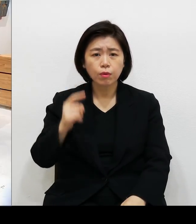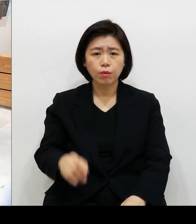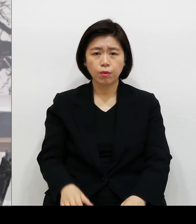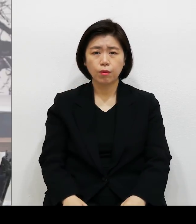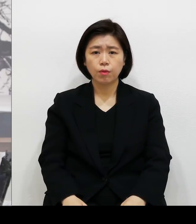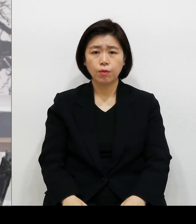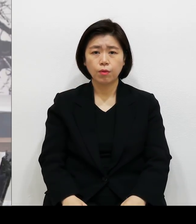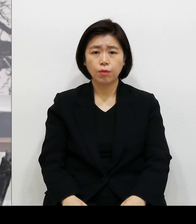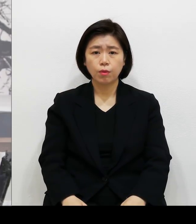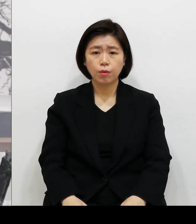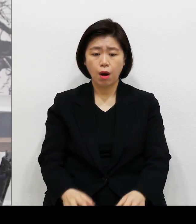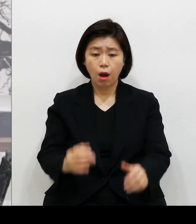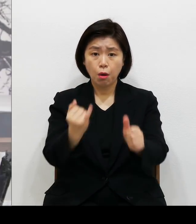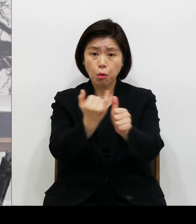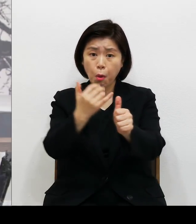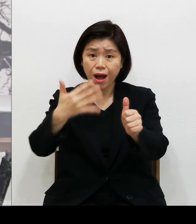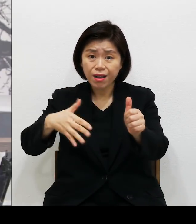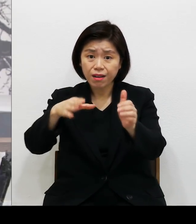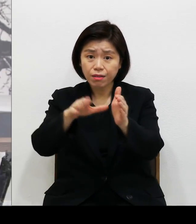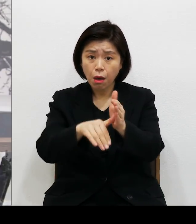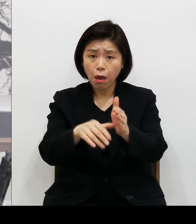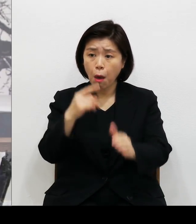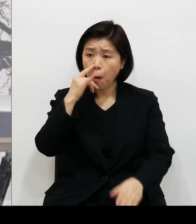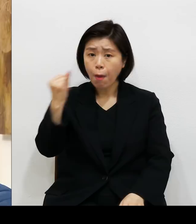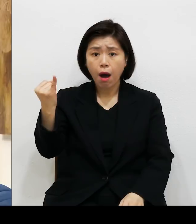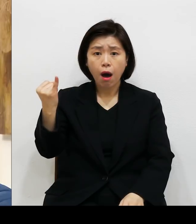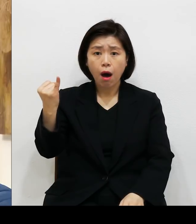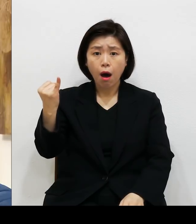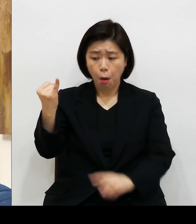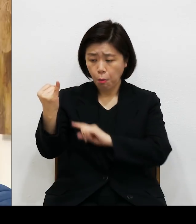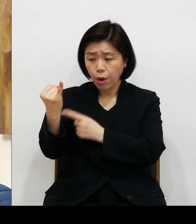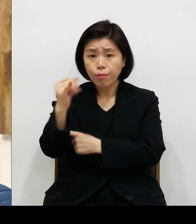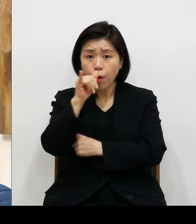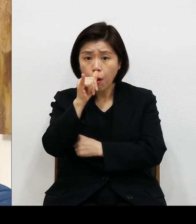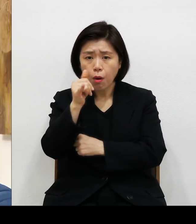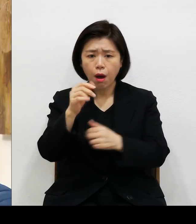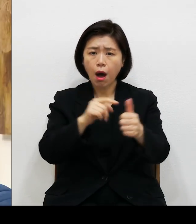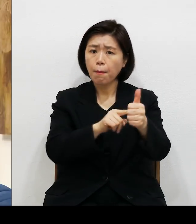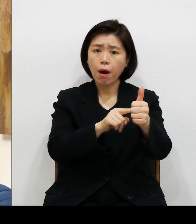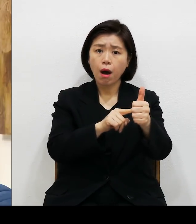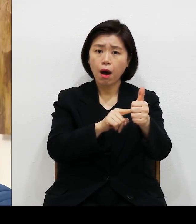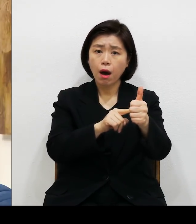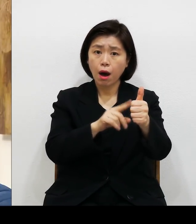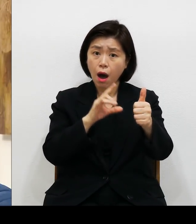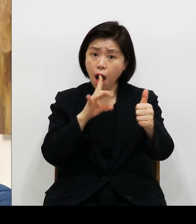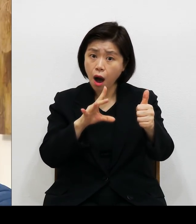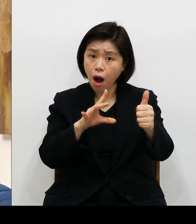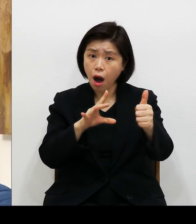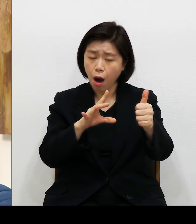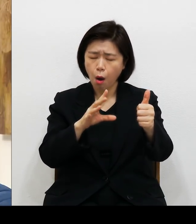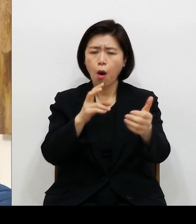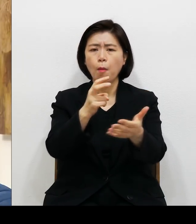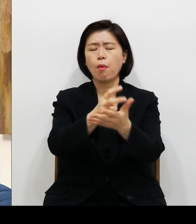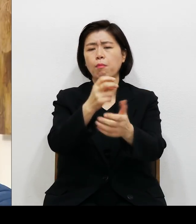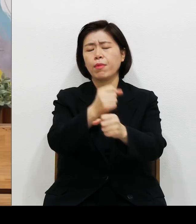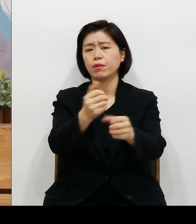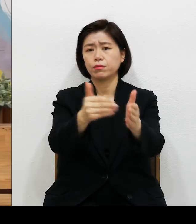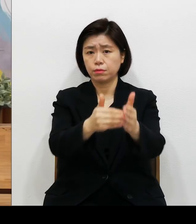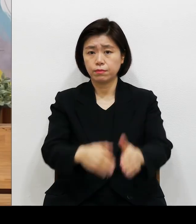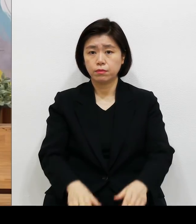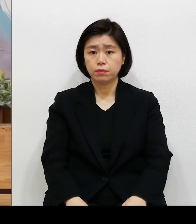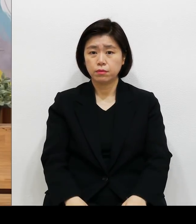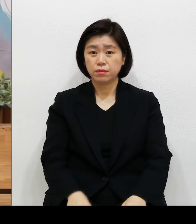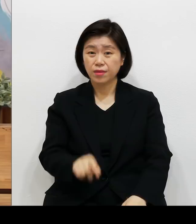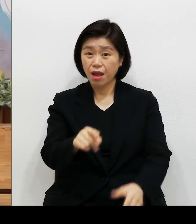되는 거니까. 이거. 미혼 모는 되는데 왜 미혼 부는 안 되는 거예요? 그러게요. 아예 그렇게 안 되게끔 법을 만들었다고 해버리니까 더 황당했고. 법령이